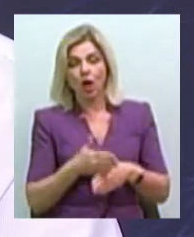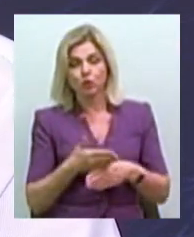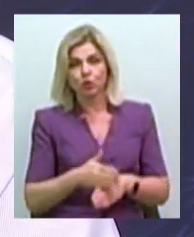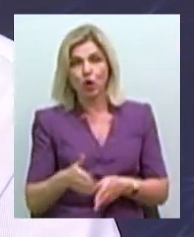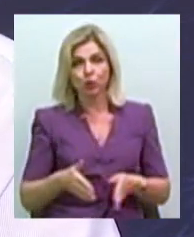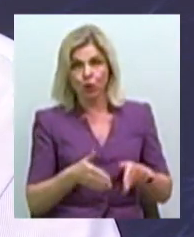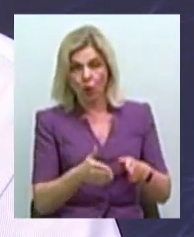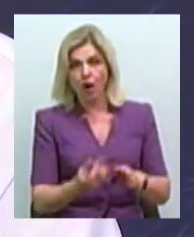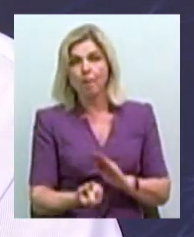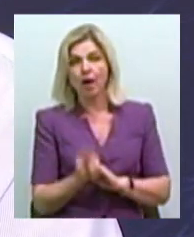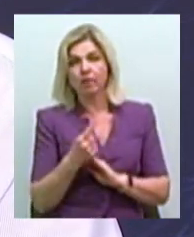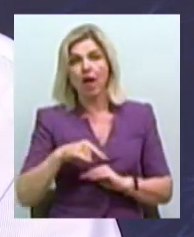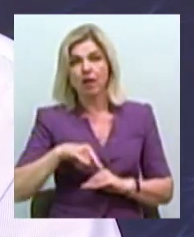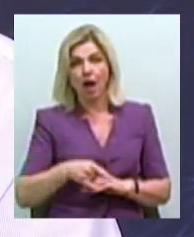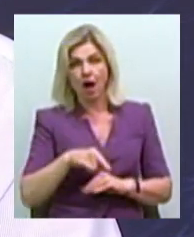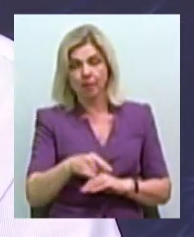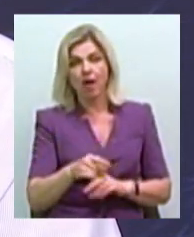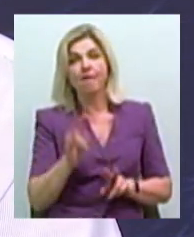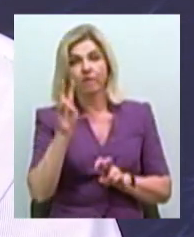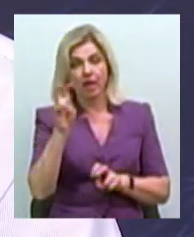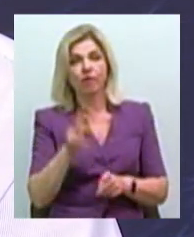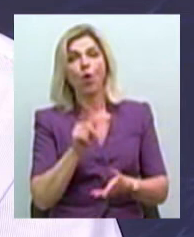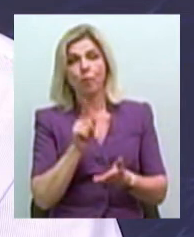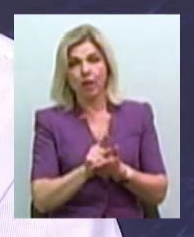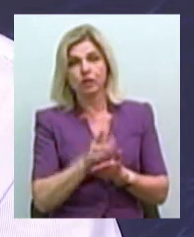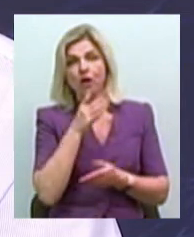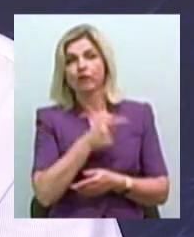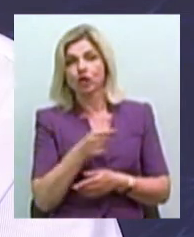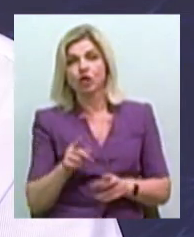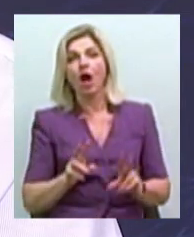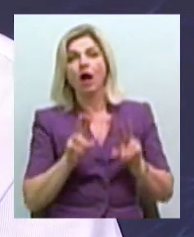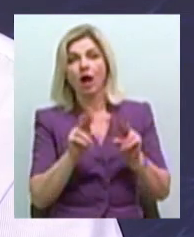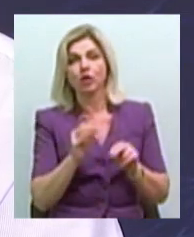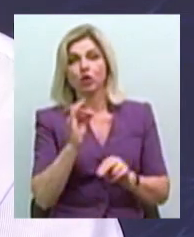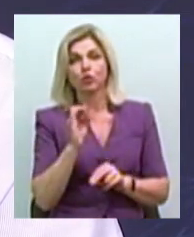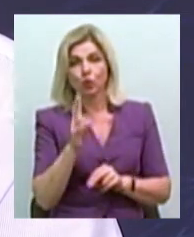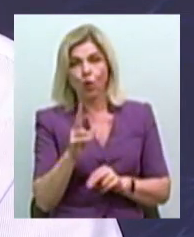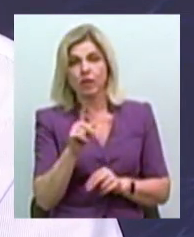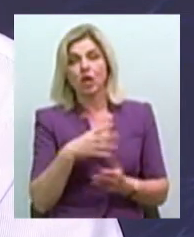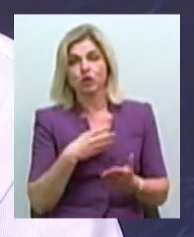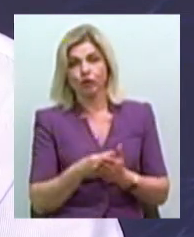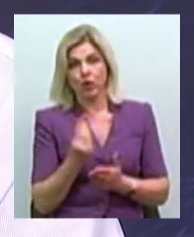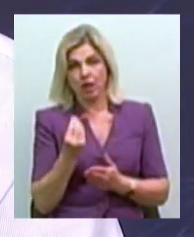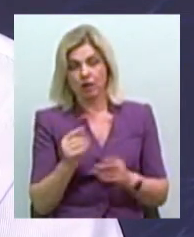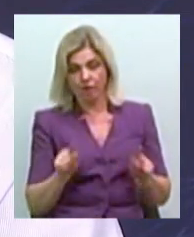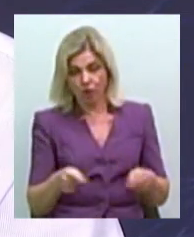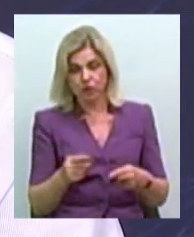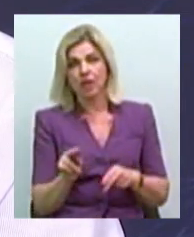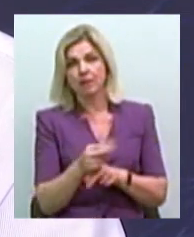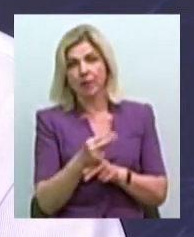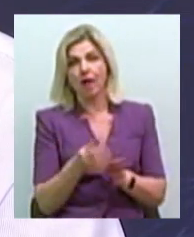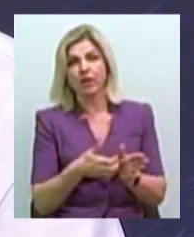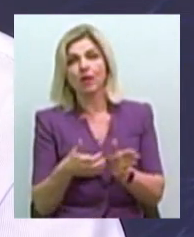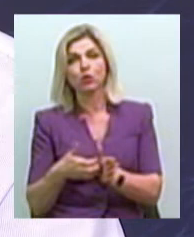ями, подрядчик обязан в течение гарантійного срока за свої средства восстановити цю дорогу, справити